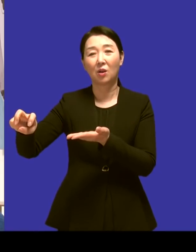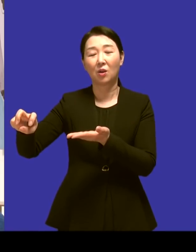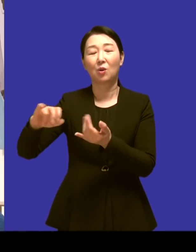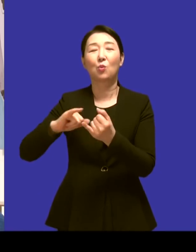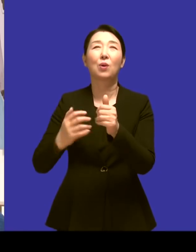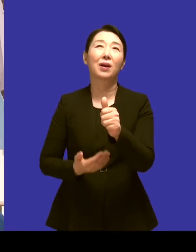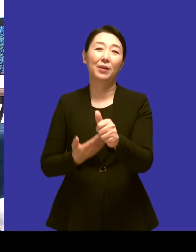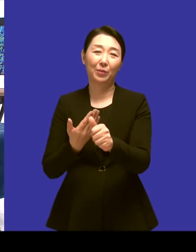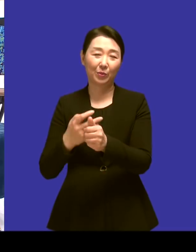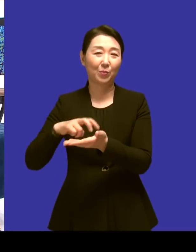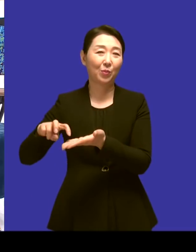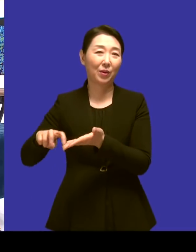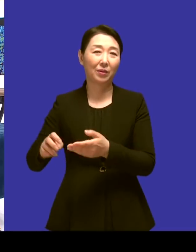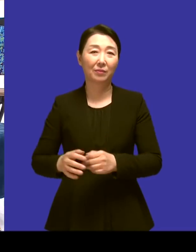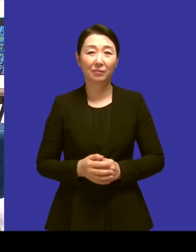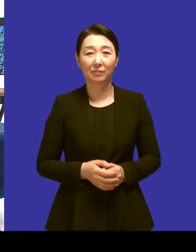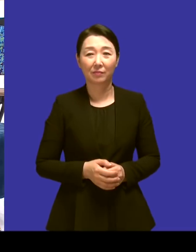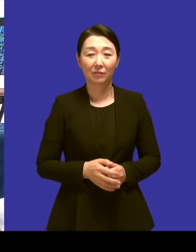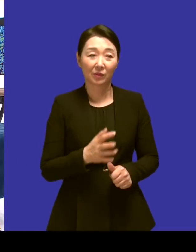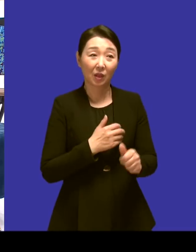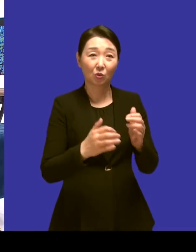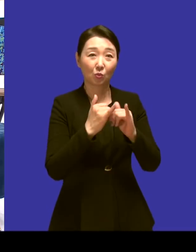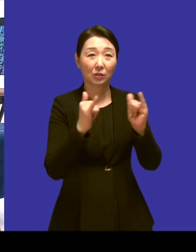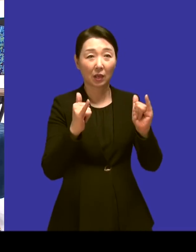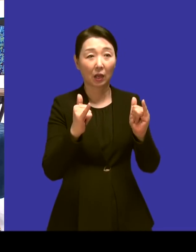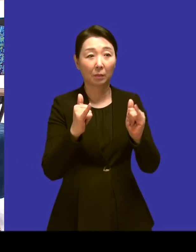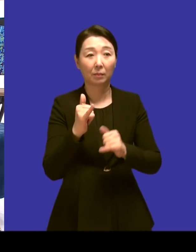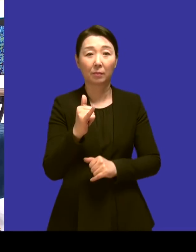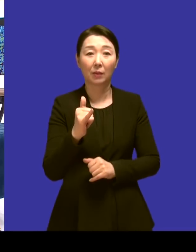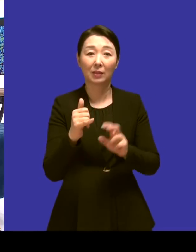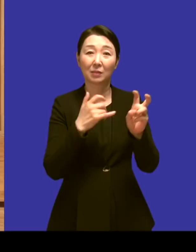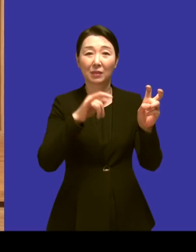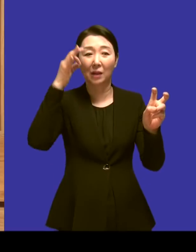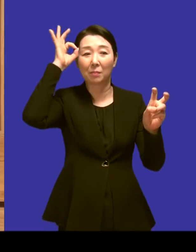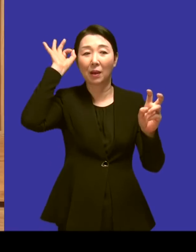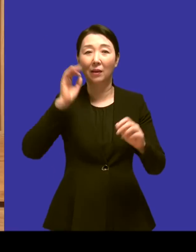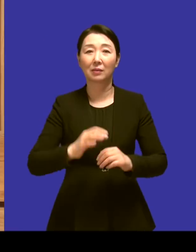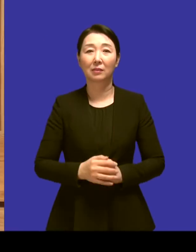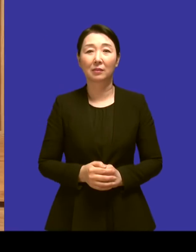인지시키면서 그렇지. 다 이렇게 보냈었어요. 갑자기 제 주변에 한 20명이 떠오릅니다. 아, 정말? 예, 비슷하게